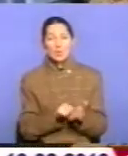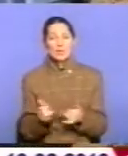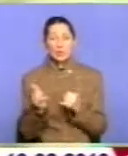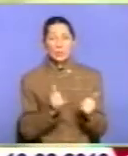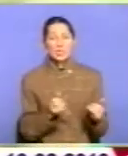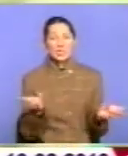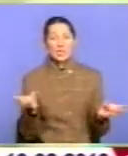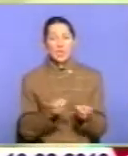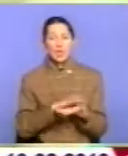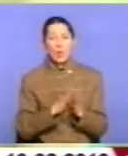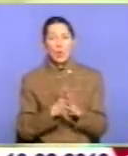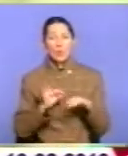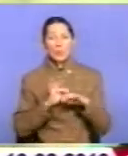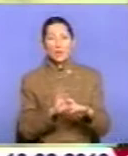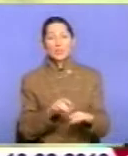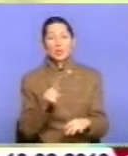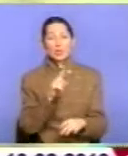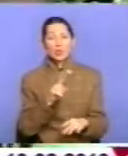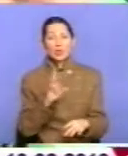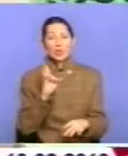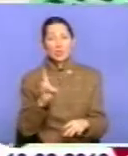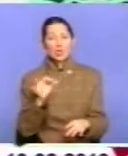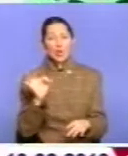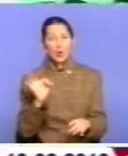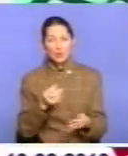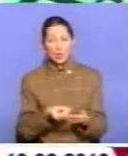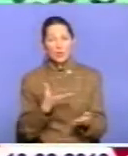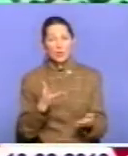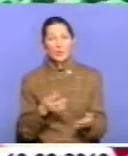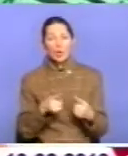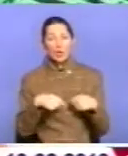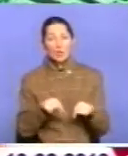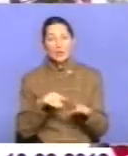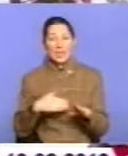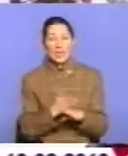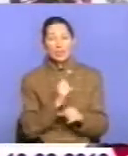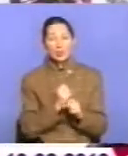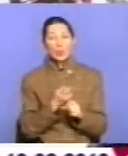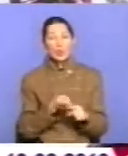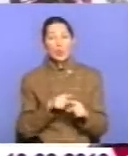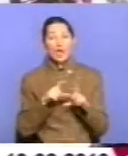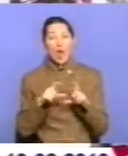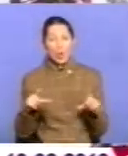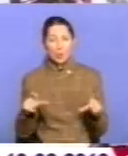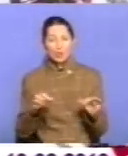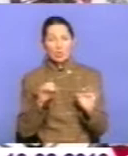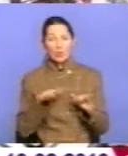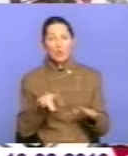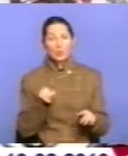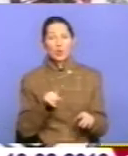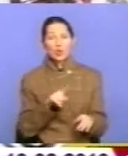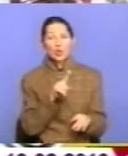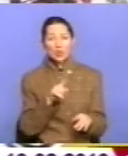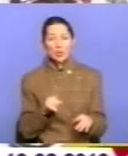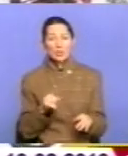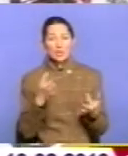проведення зовнішнього незалежного оцінювання, організувати якісну роботу цих пунктів. Справа в тому, що зовнішнє оцінювання – це